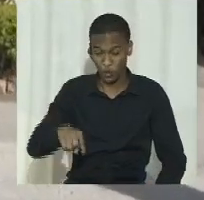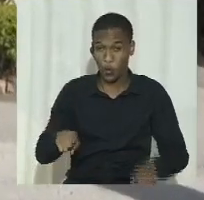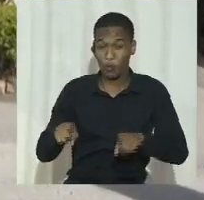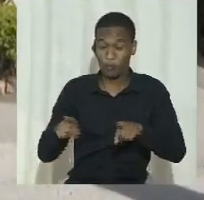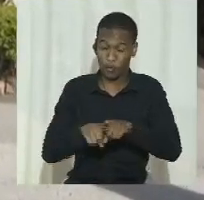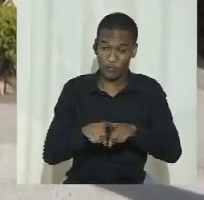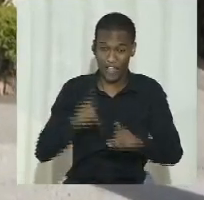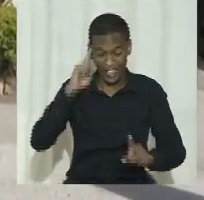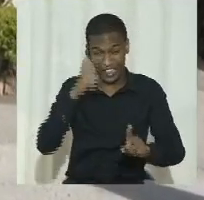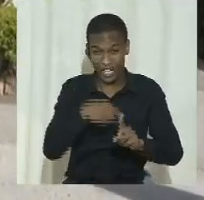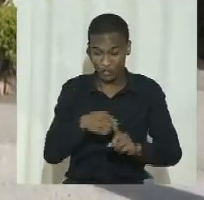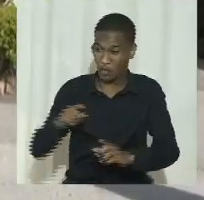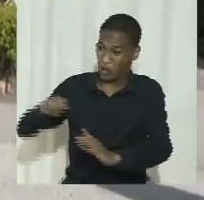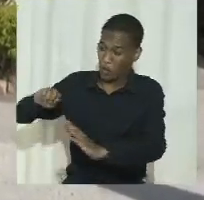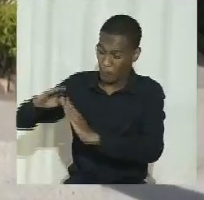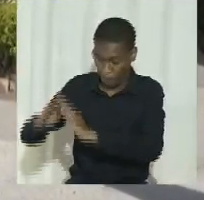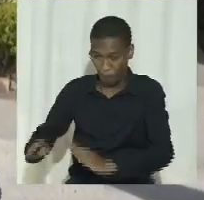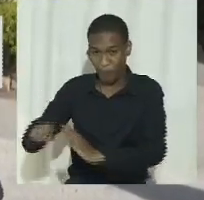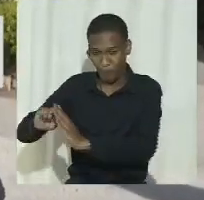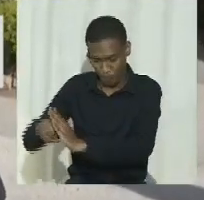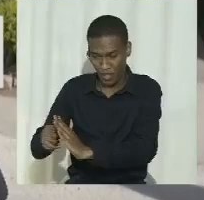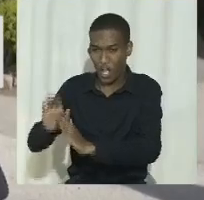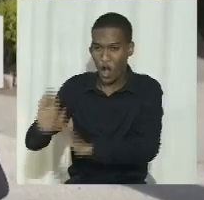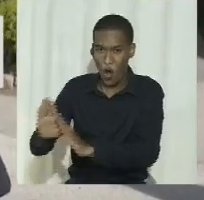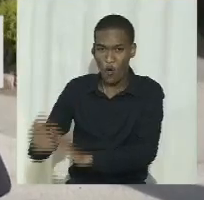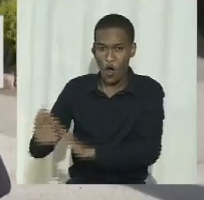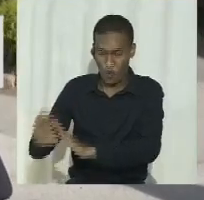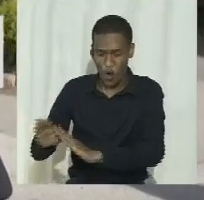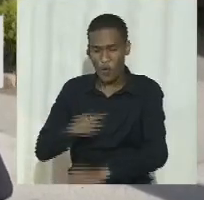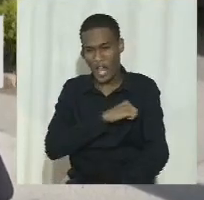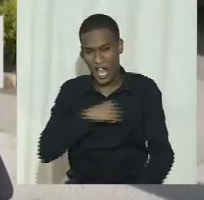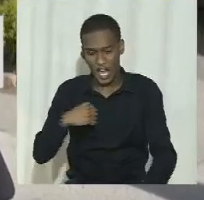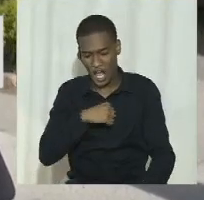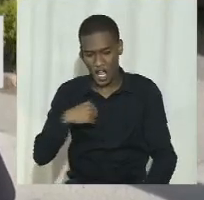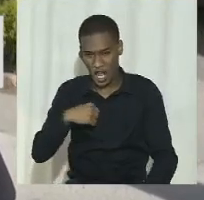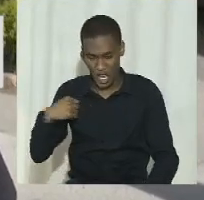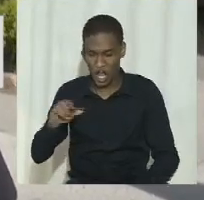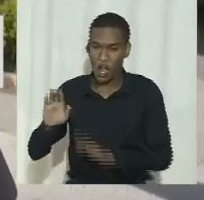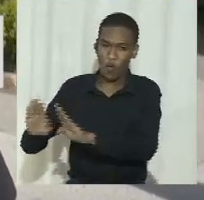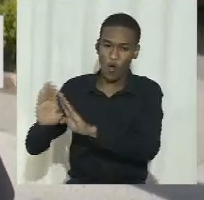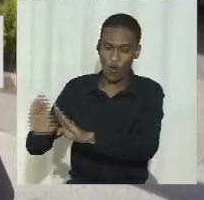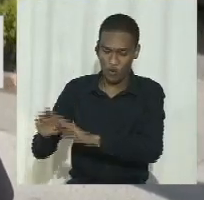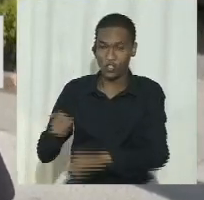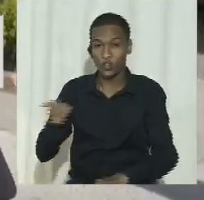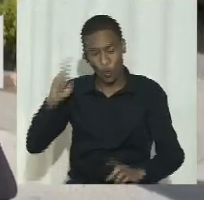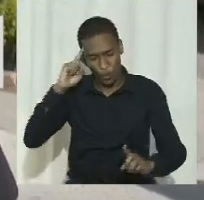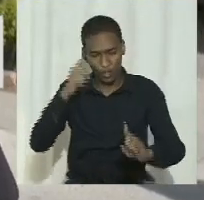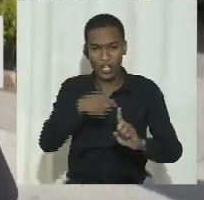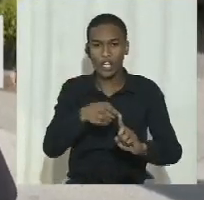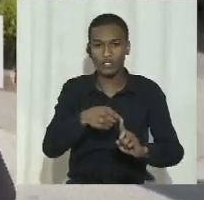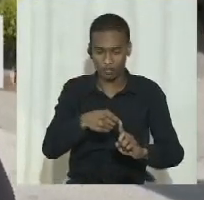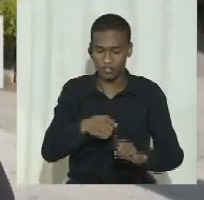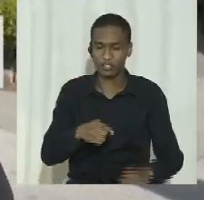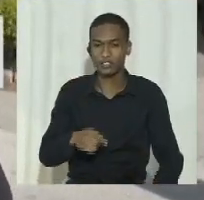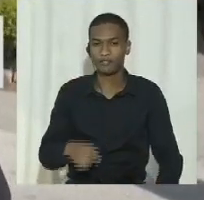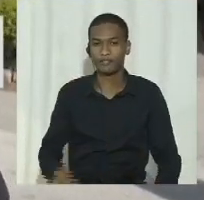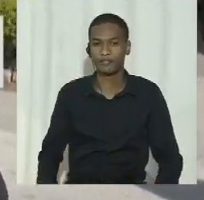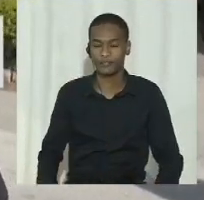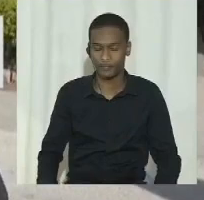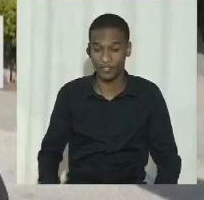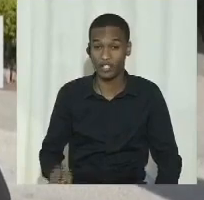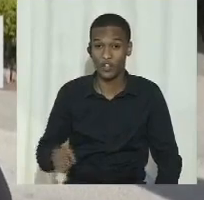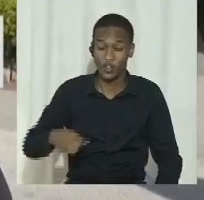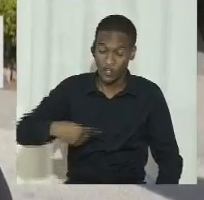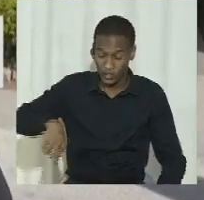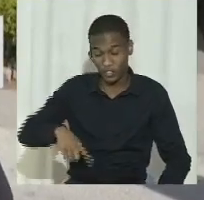hipetraka farak'izay ela any an-tranony izy sy ny fianakaviana zay ny tanjotsika. Ny ankoatran'izay tsy izy mba